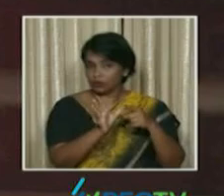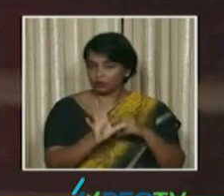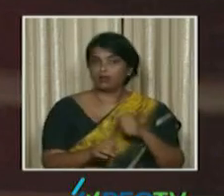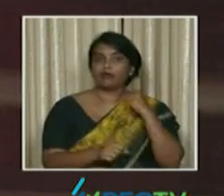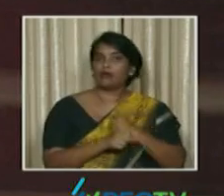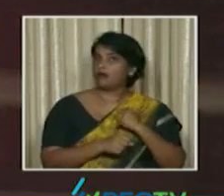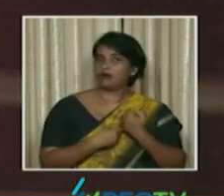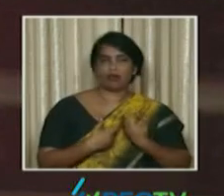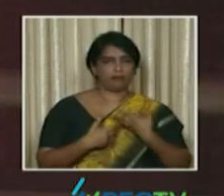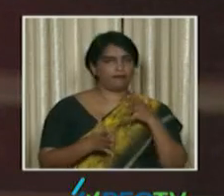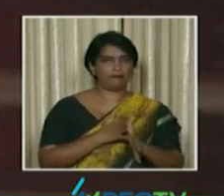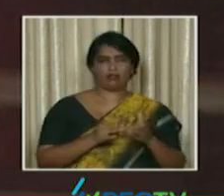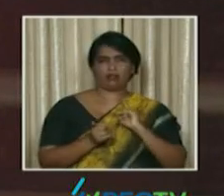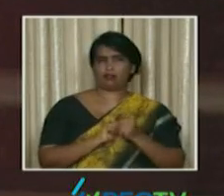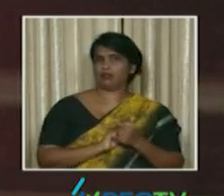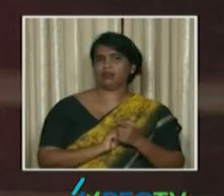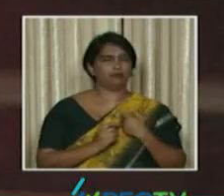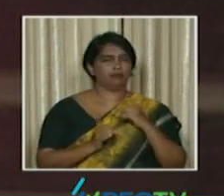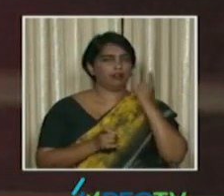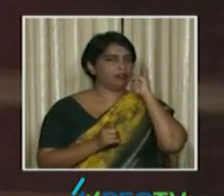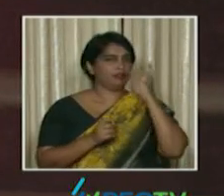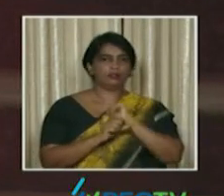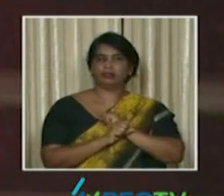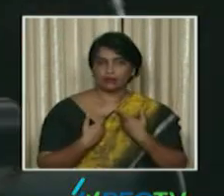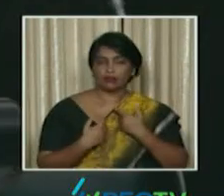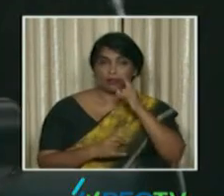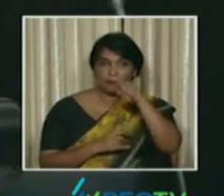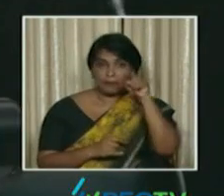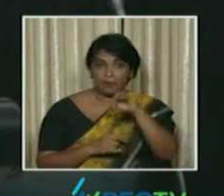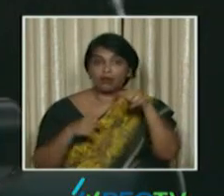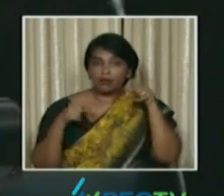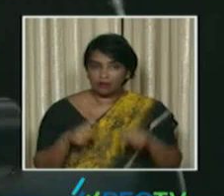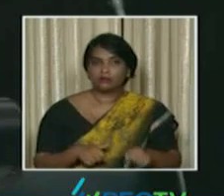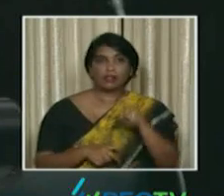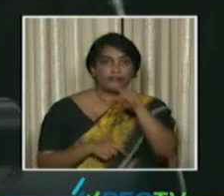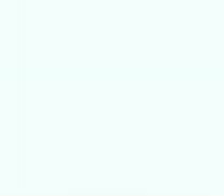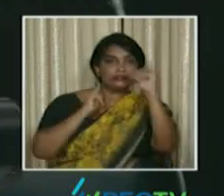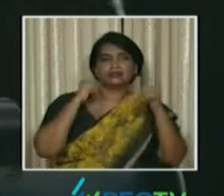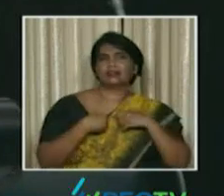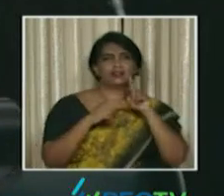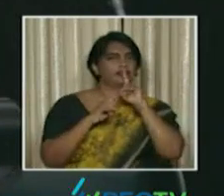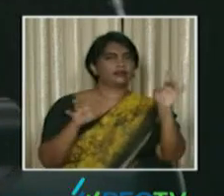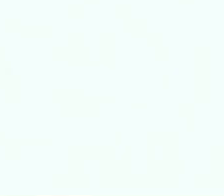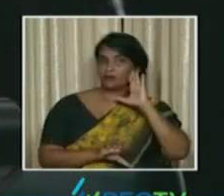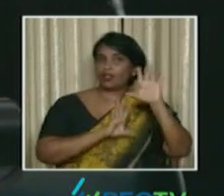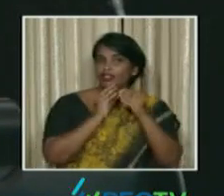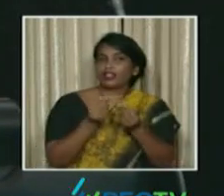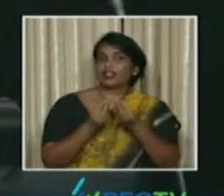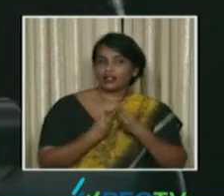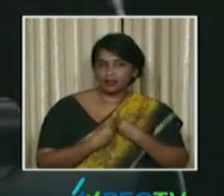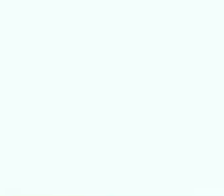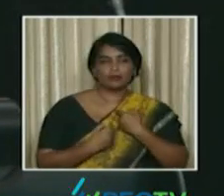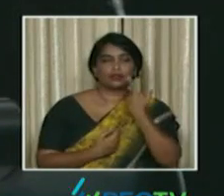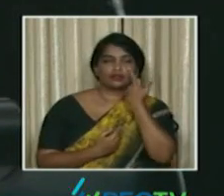ආණ්ඩු පැත්තෙන් කිසිම සැඟවීමක් හෝ අතපසුවීමක් අඩුපාඩුවක් වෙලත් නැහැ. මෙතන අපි වැරදිකාරය කරන්න දෙයක් නැහැ කාවත්. ඒකට තමයි අධිකරණයේ තියෙන්නේ. මම